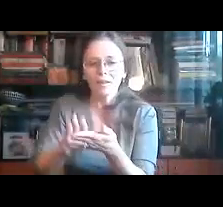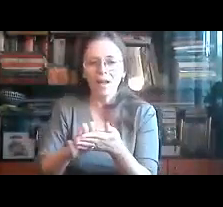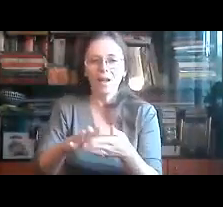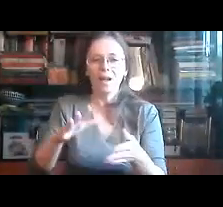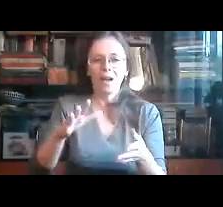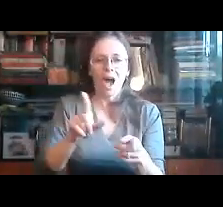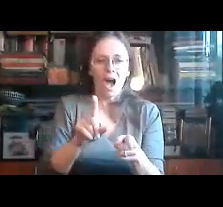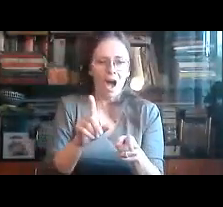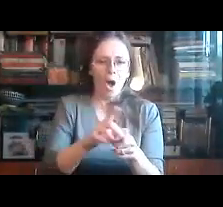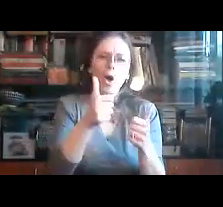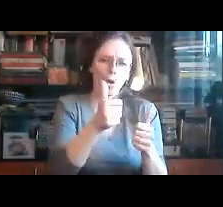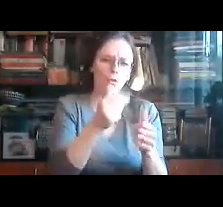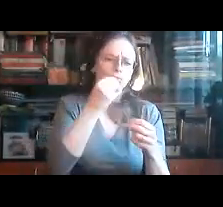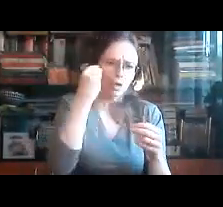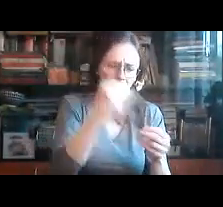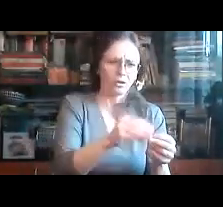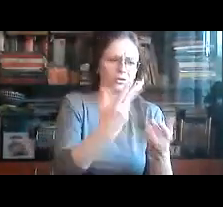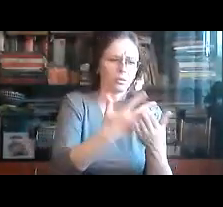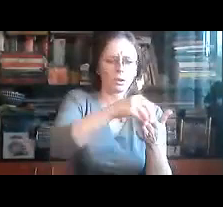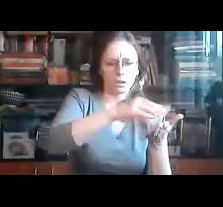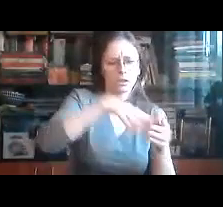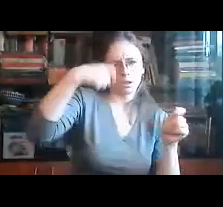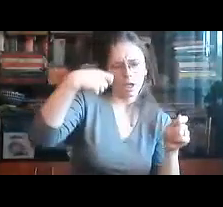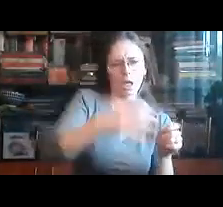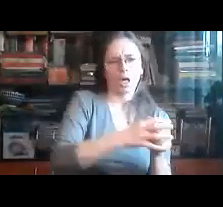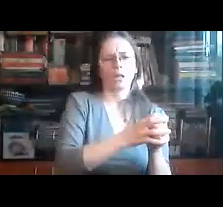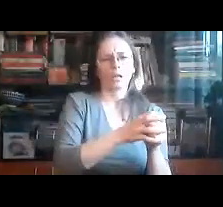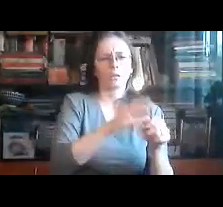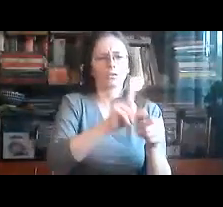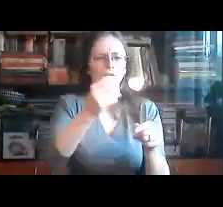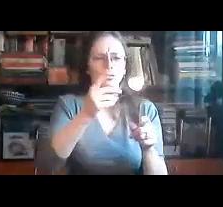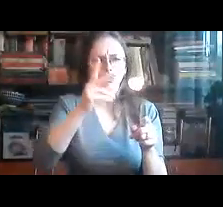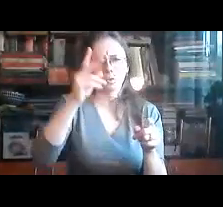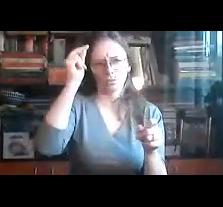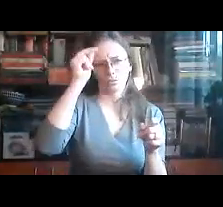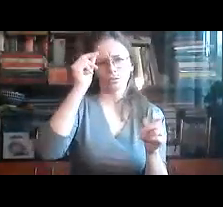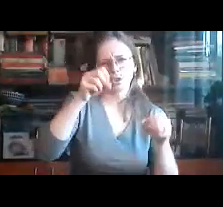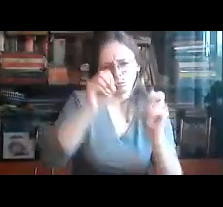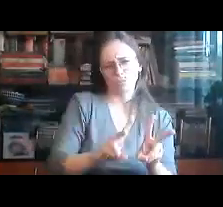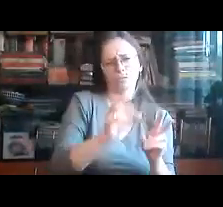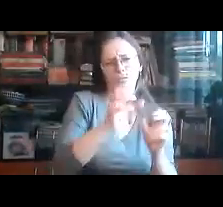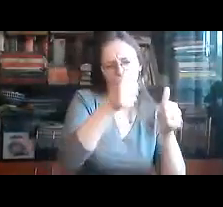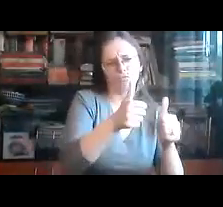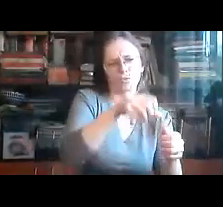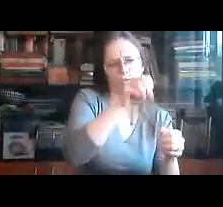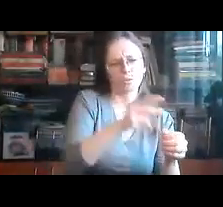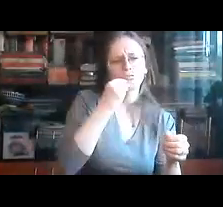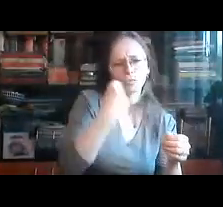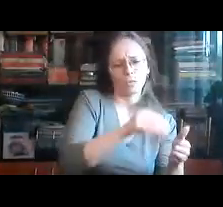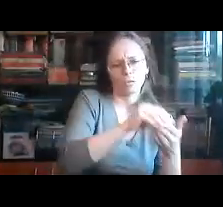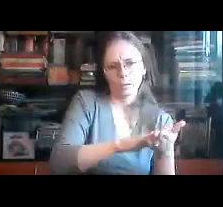в хорошем ракурсе, как бы с тремя камерами и так далее, как это вообще. И мне кажется, это единственная вещь, которую нужно делать обязательно, потому что